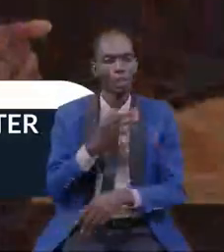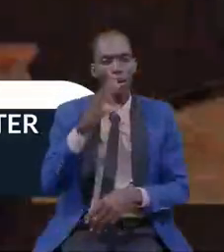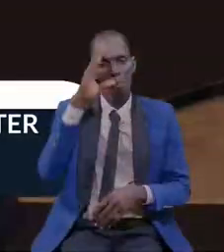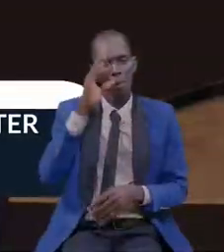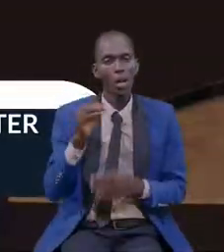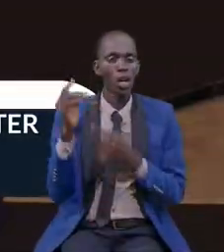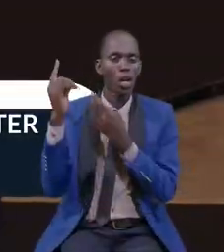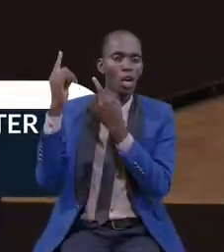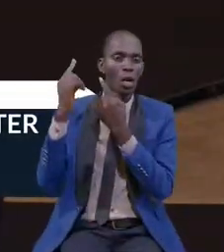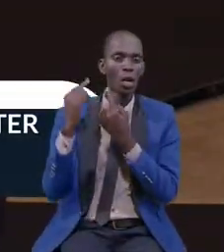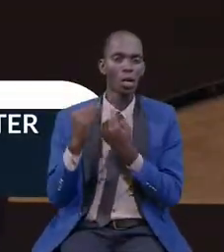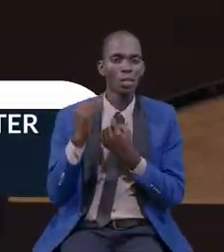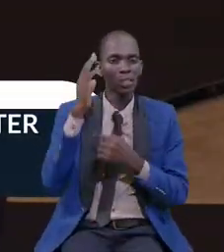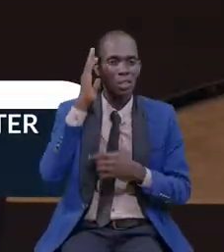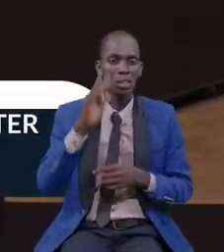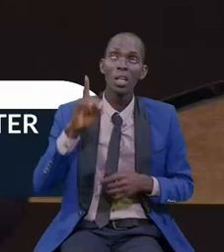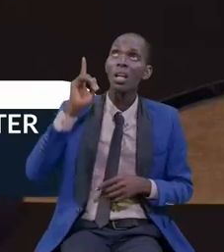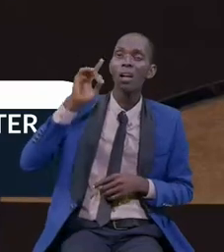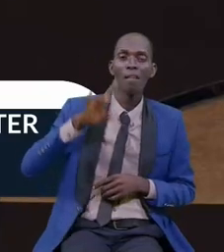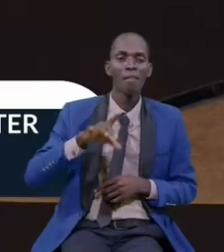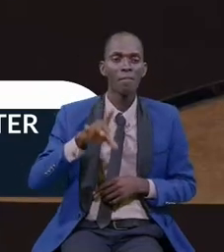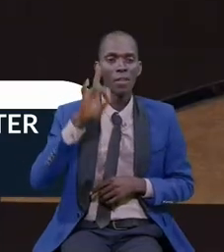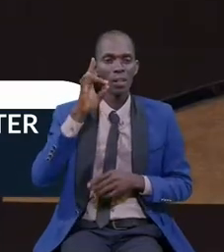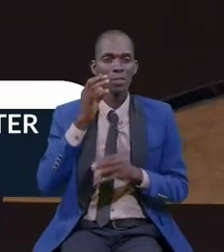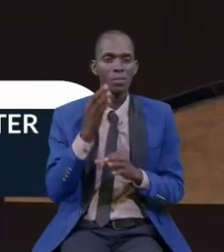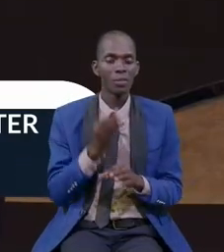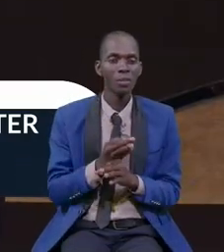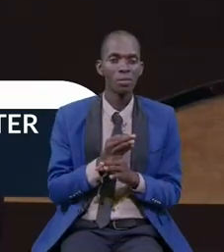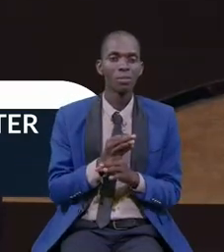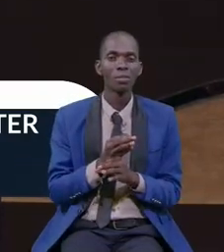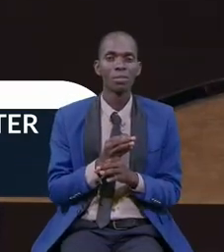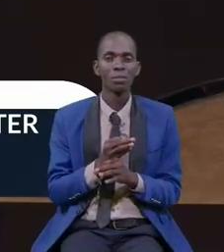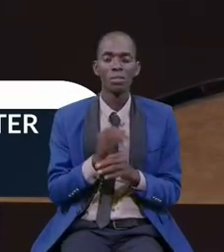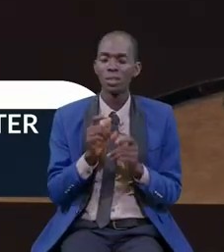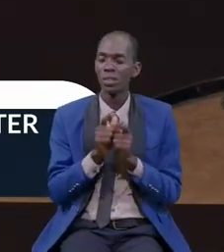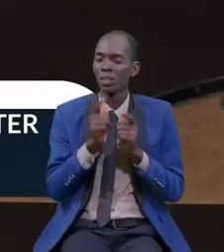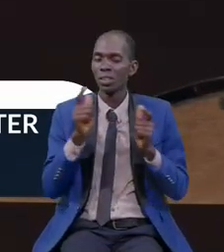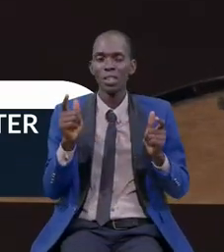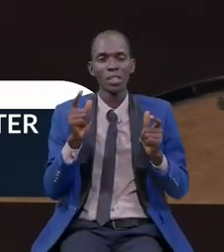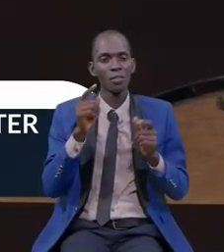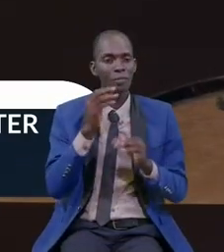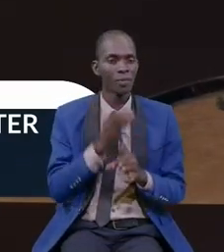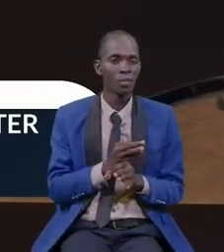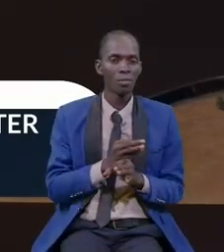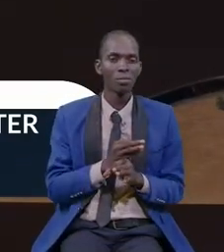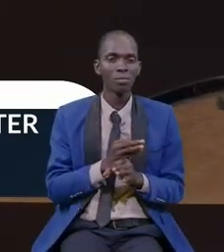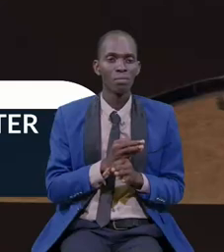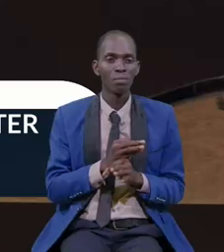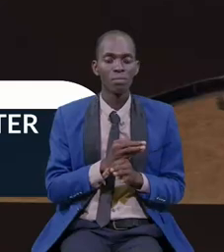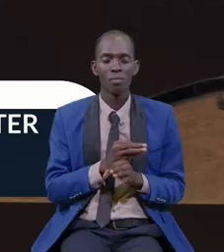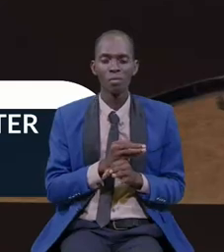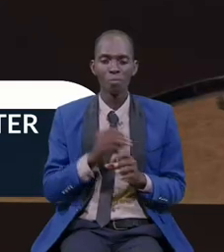viendra trouvera-t-il la foi sur la terre la foi dynamique la foi